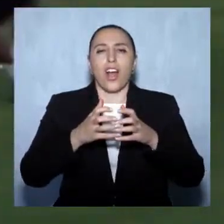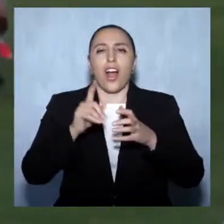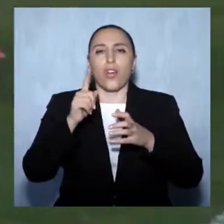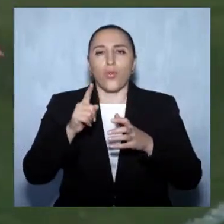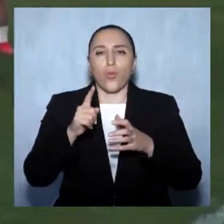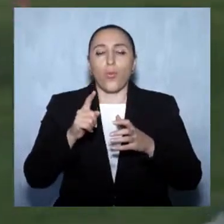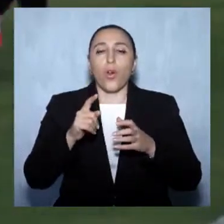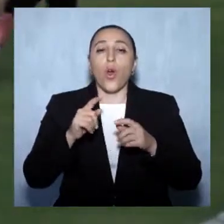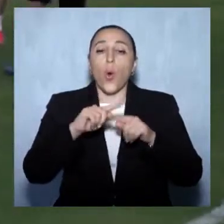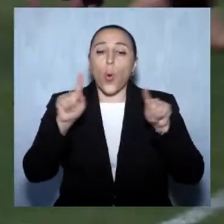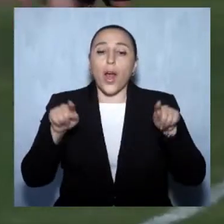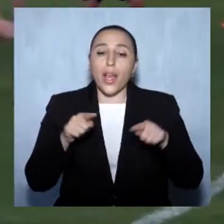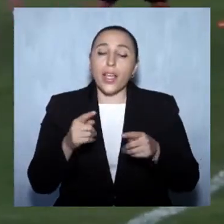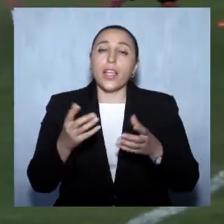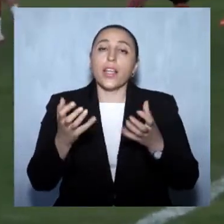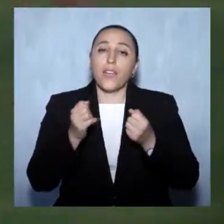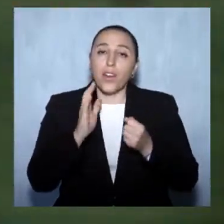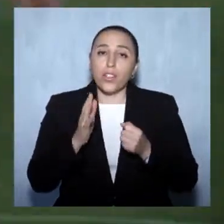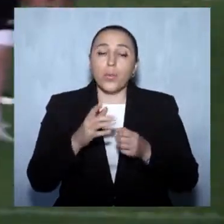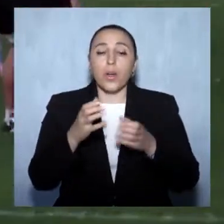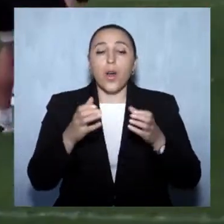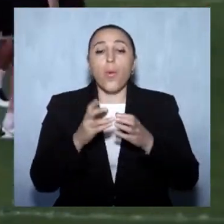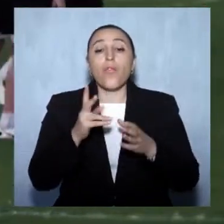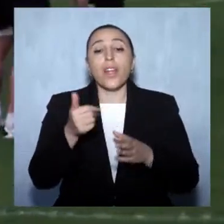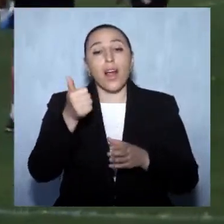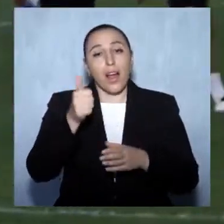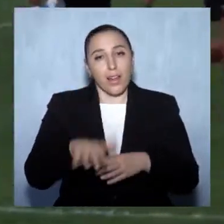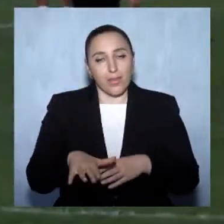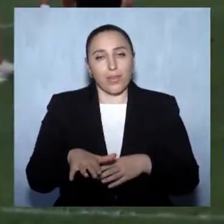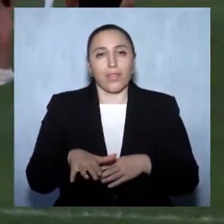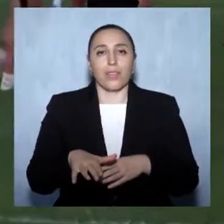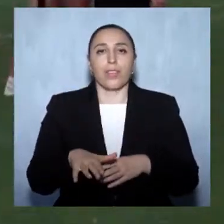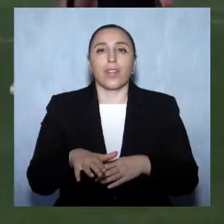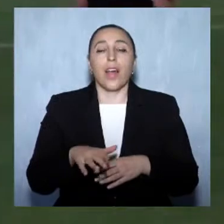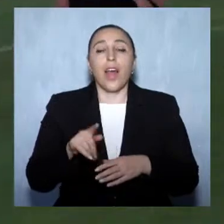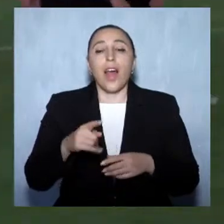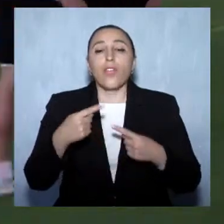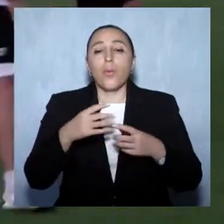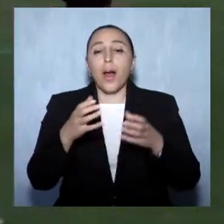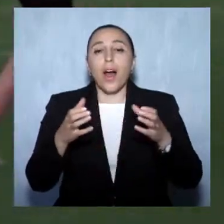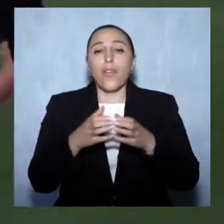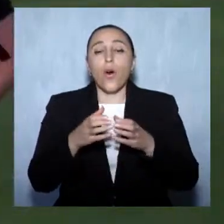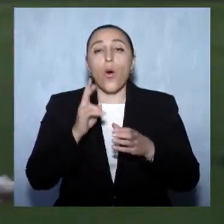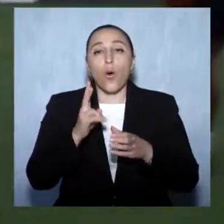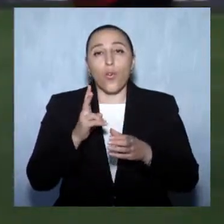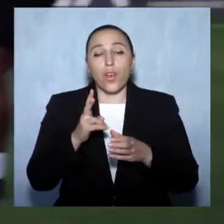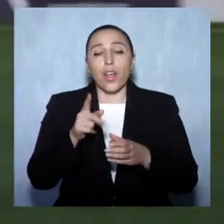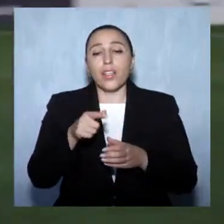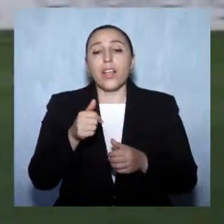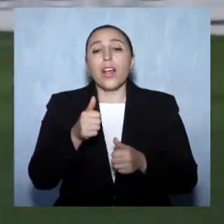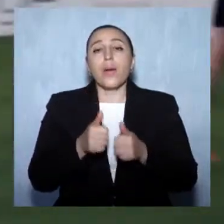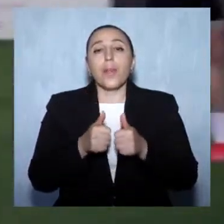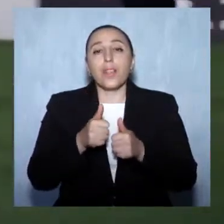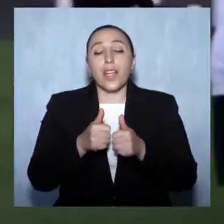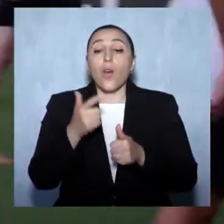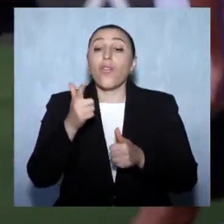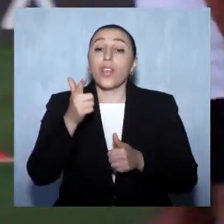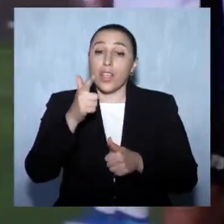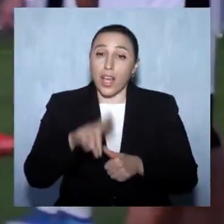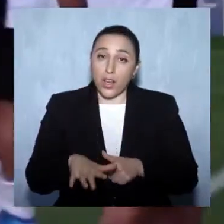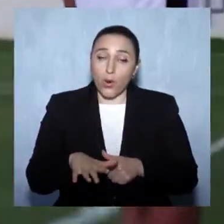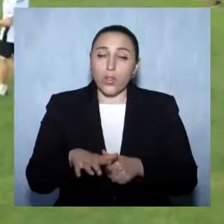մասնակցելու ուղեգիր կնվաճեն խմբերում առաջին տեղը զբաղեցրած թիմերը, հավաքականները, որոնք մրցաշարը կեզրափակեն 3-րդ